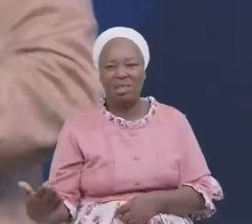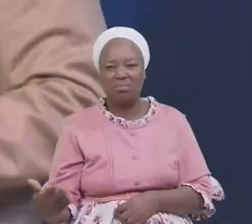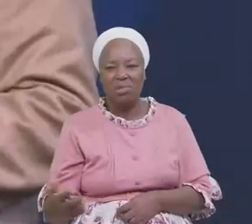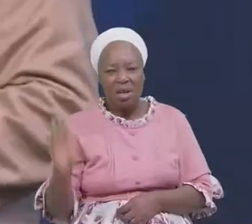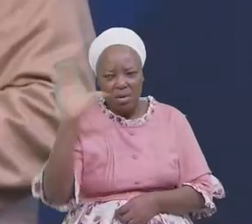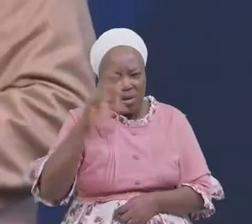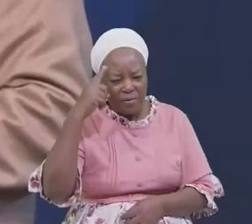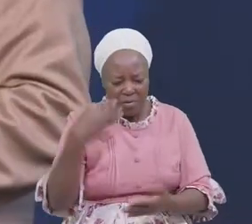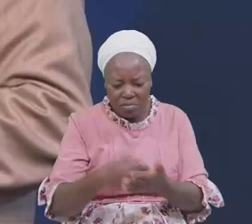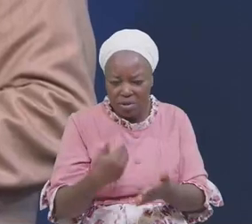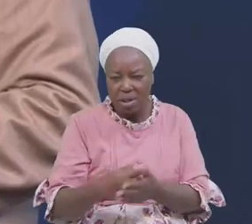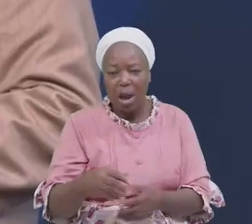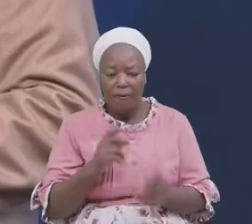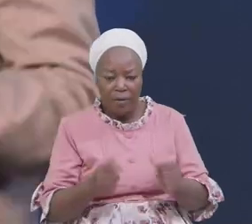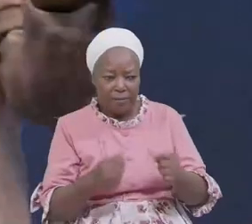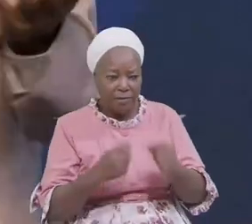En cherchant l'argent, ils se précipitent.